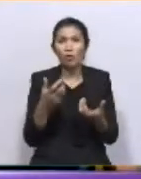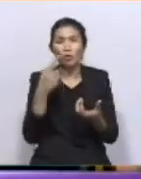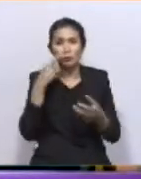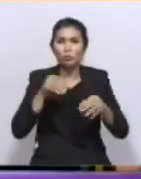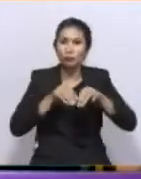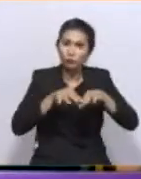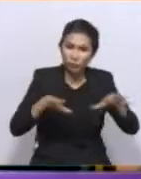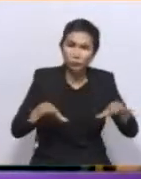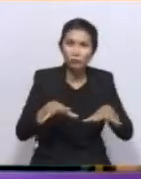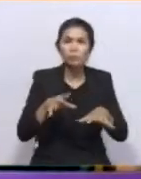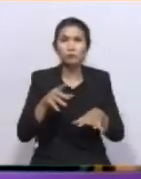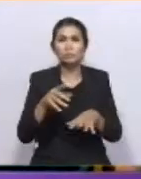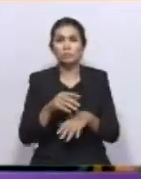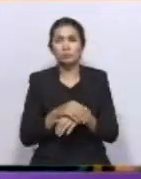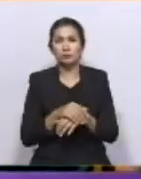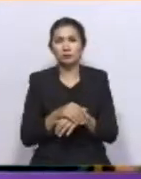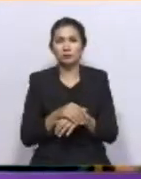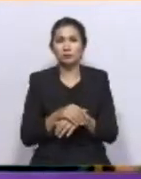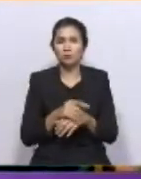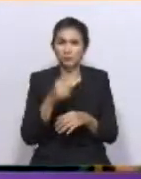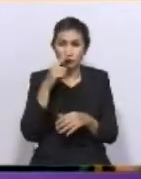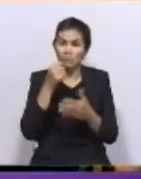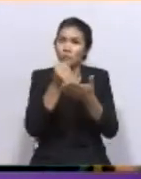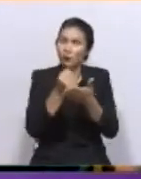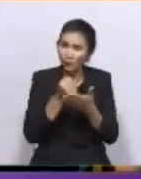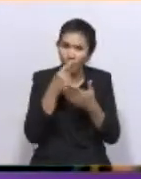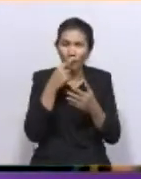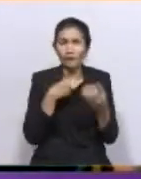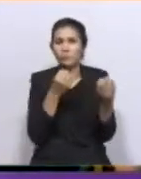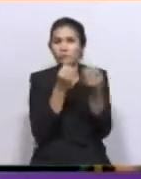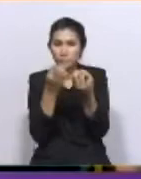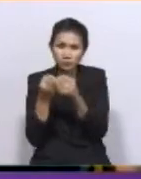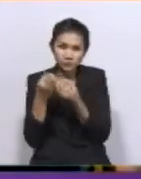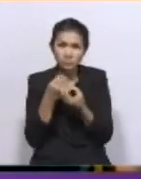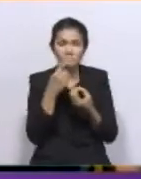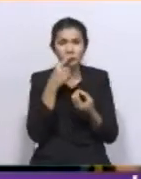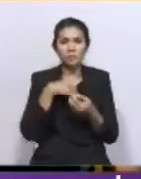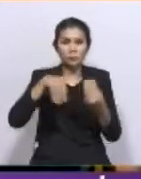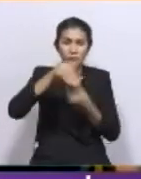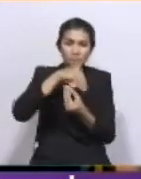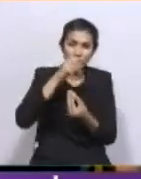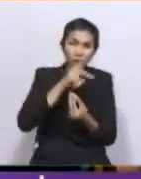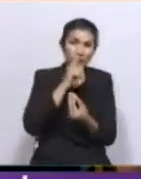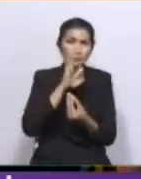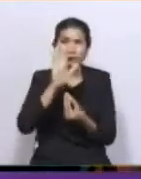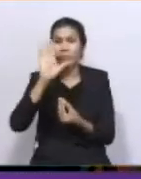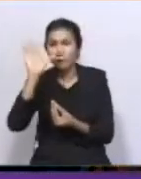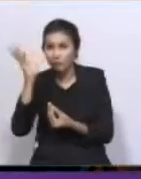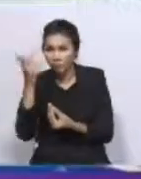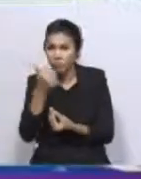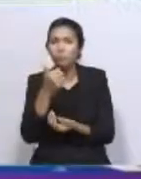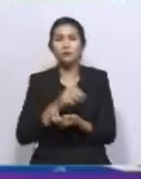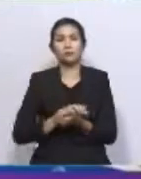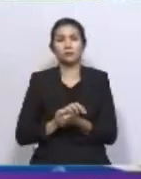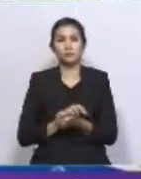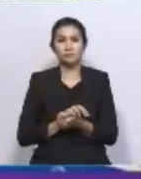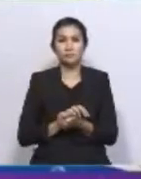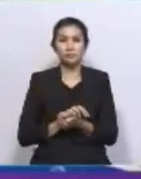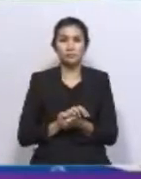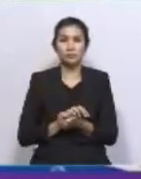ตัวเช่นเดียวกันนะครับก็จะช่วยลดผลกระทบของเศรษฐกิจโลกนะครับ